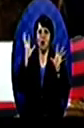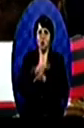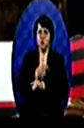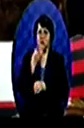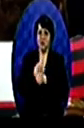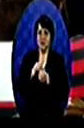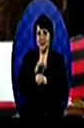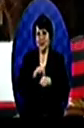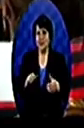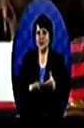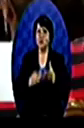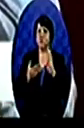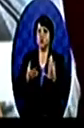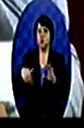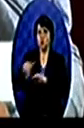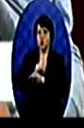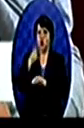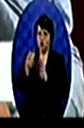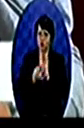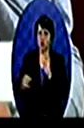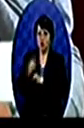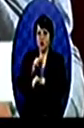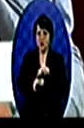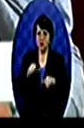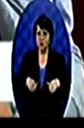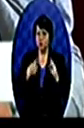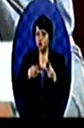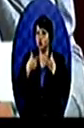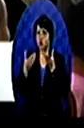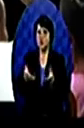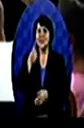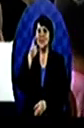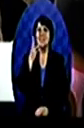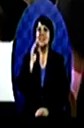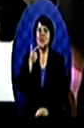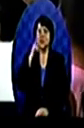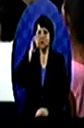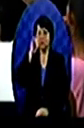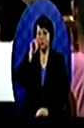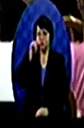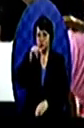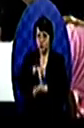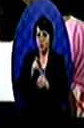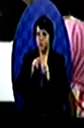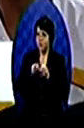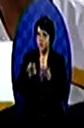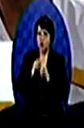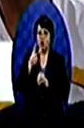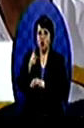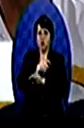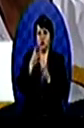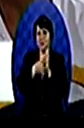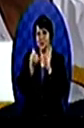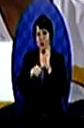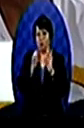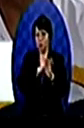танилцууллаа. Тухайлбал тус дүүргийн 27-р хороонд иргэдэд үйлчлэх 1 цэгийн төв, мөн 2-р хороонд 960 хүүхдийн сургууль 100